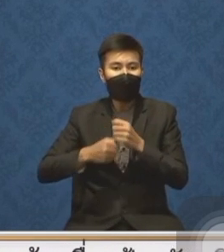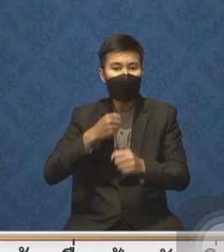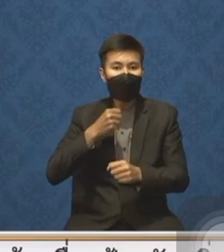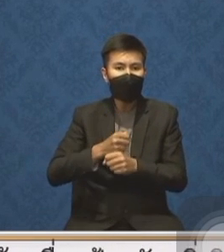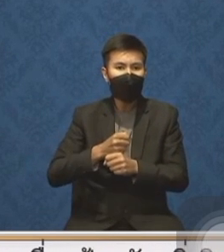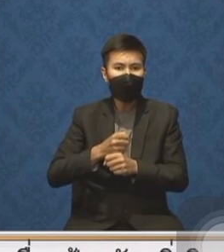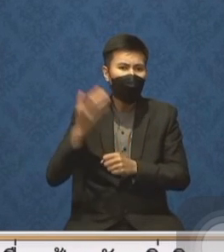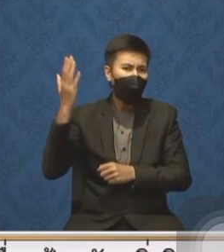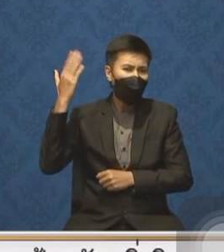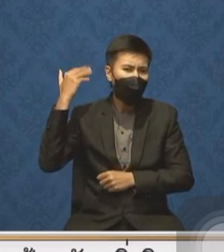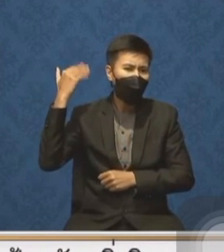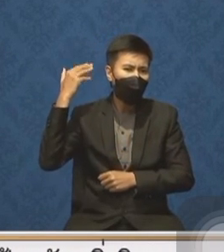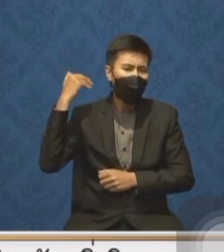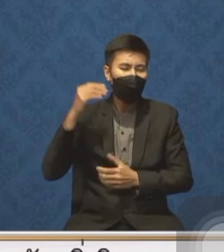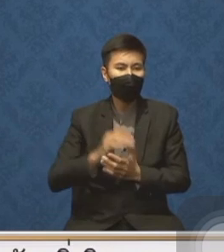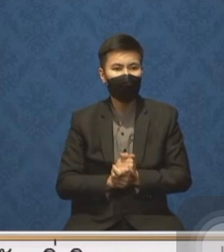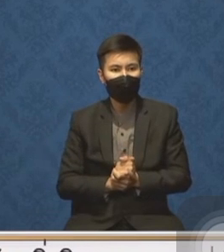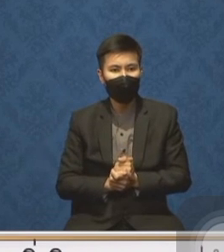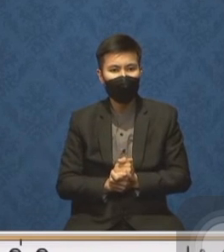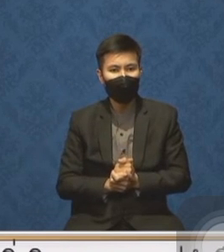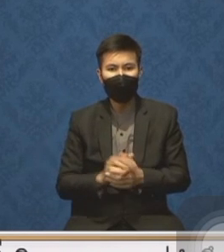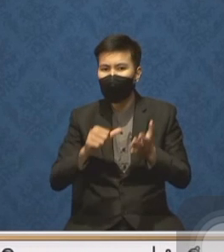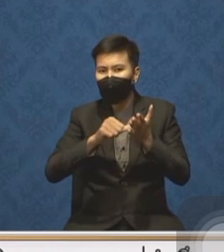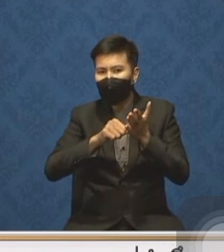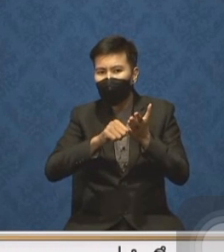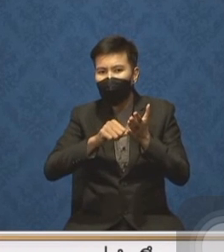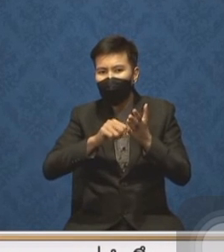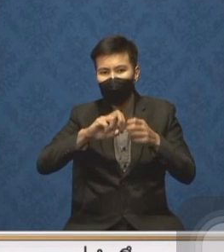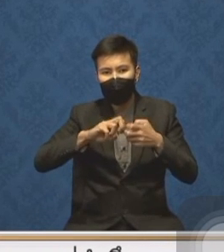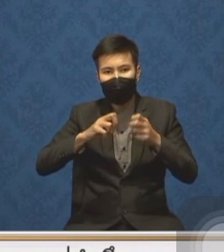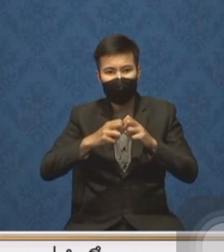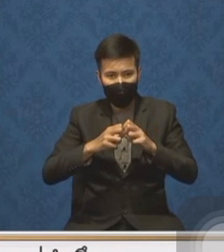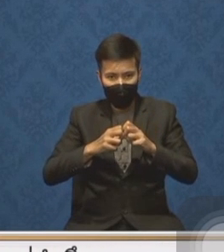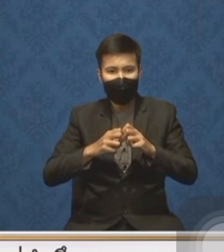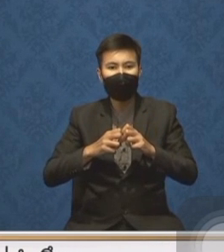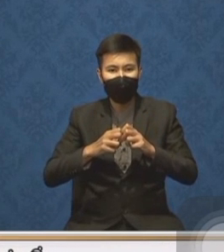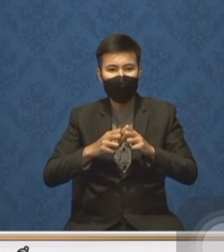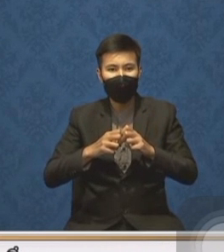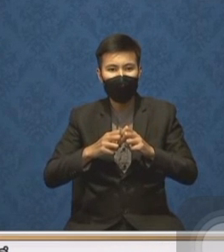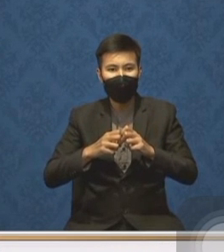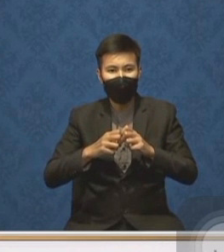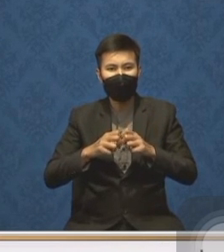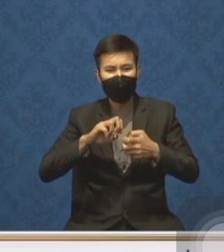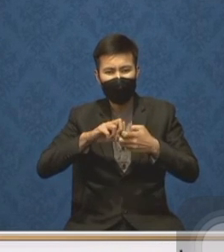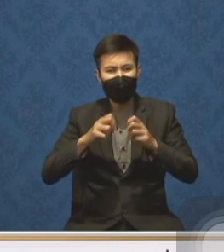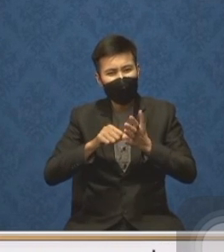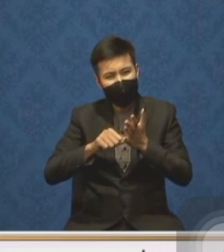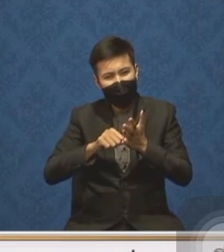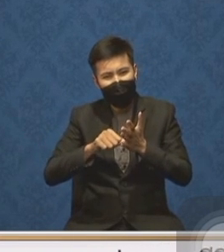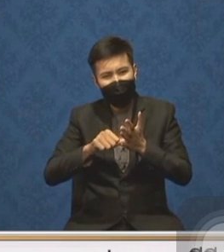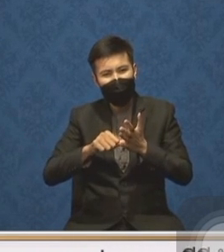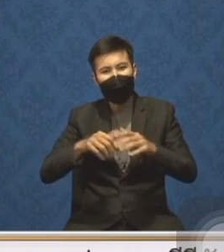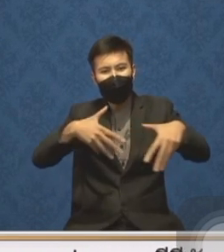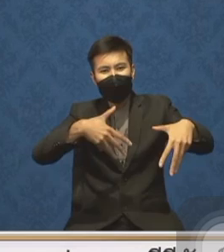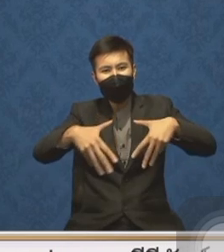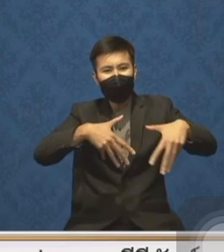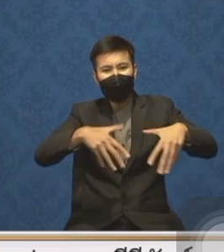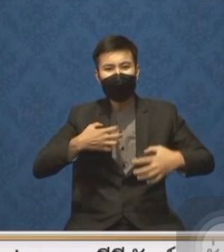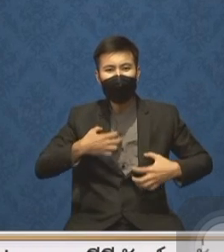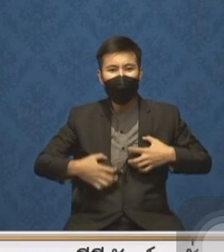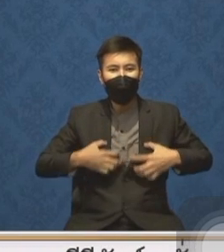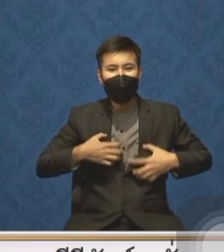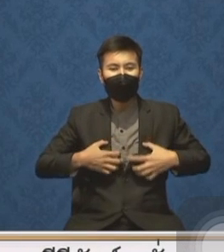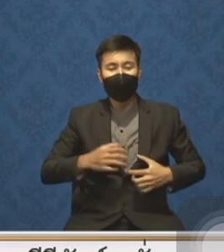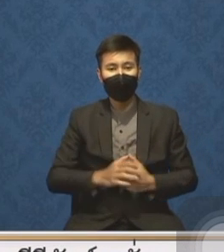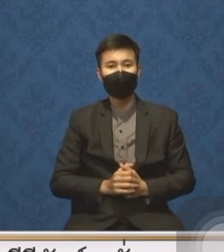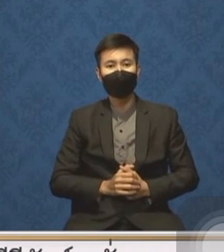ไม่ได้ตอบโจทย์ไม่ได้ตอบสนองแก้ปัญหาความต้องการความเดือดร้อนของประชาชนได้เลยสุดท้ายครับท่านประ